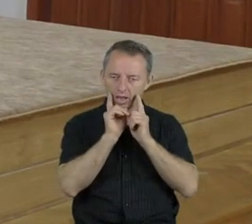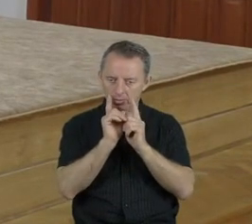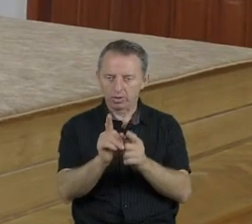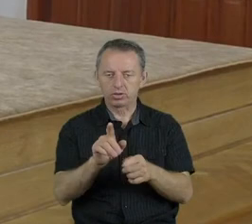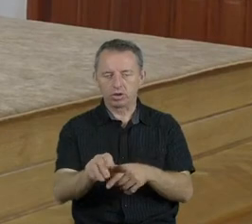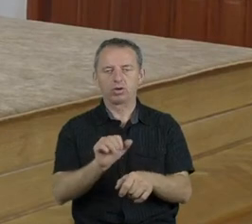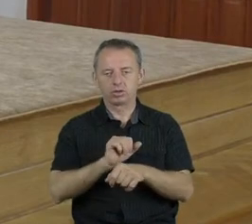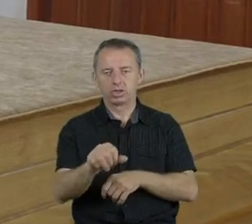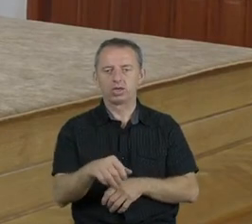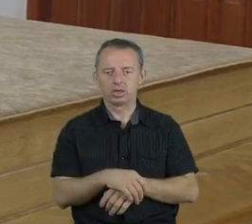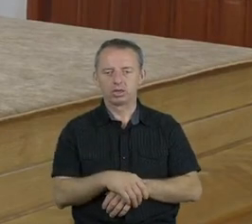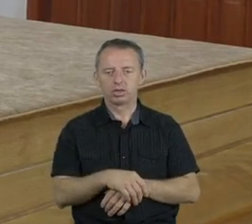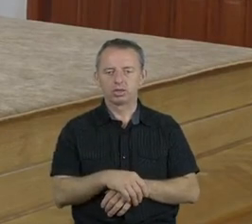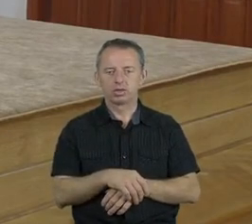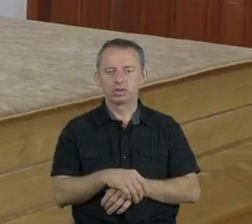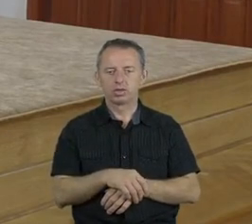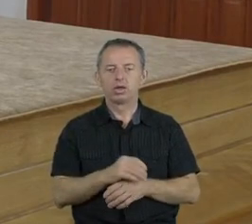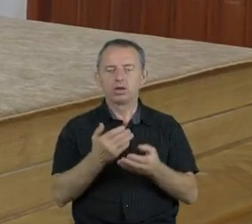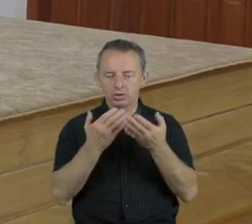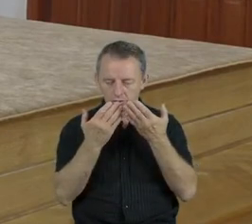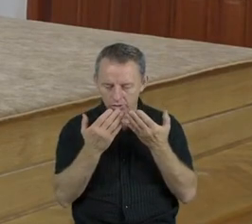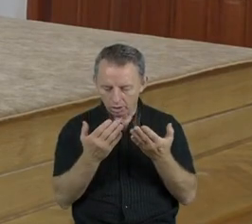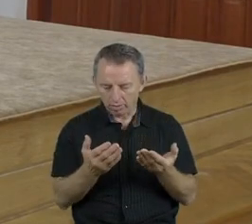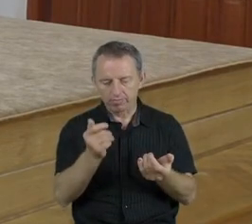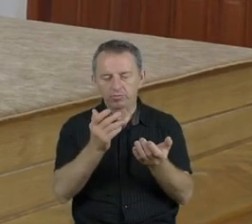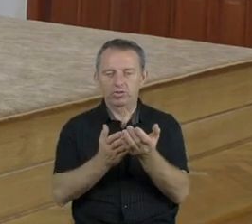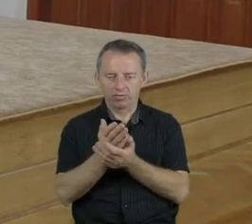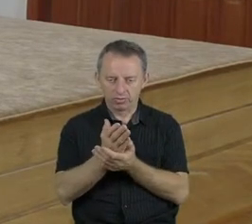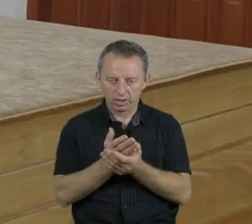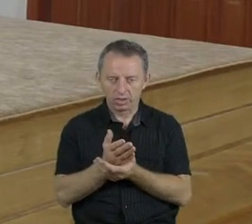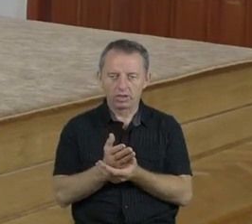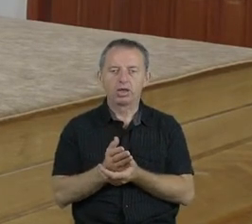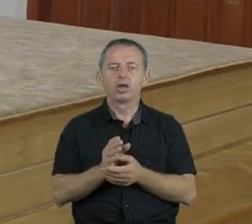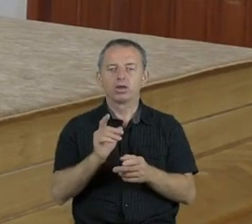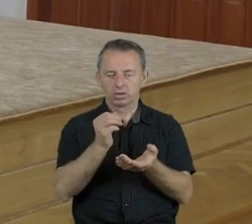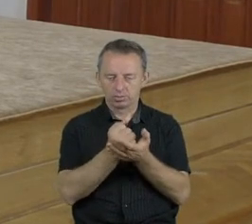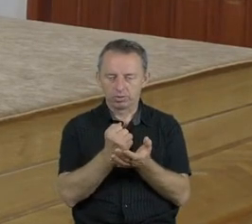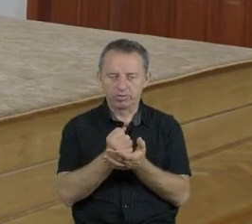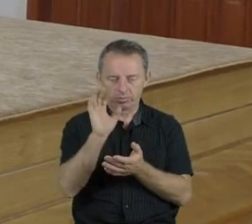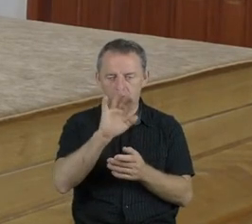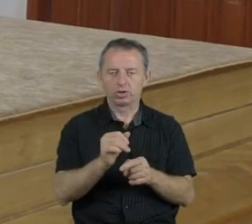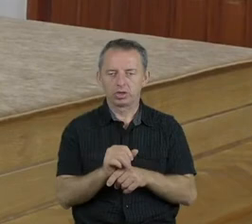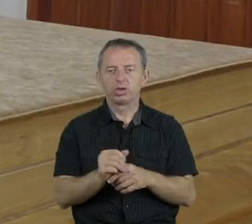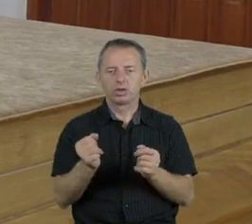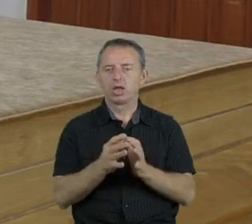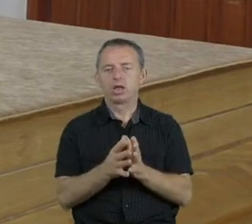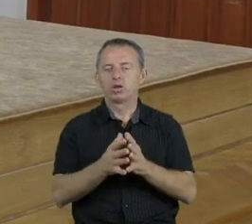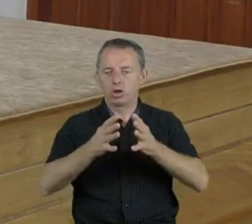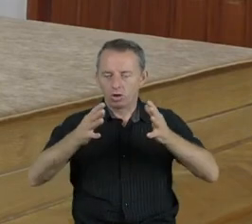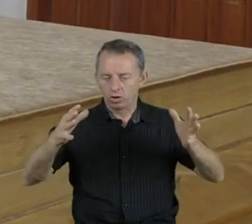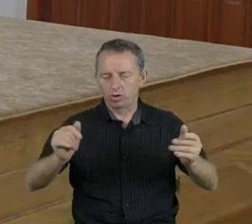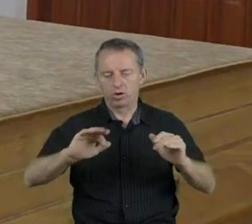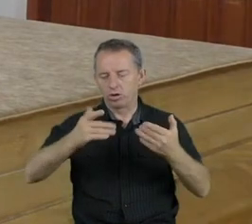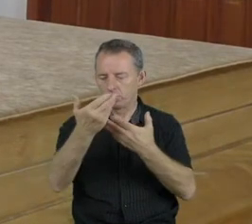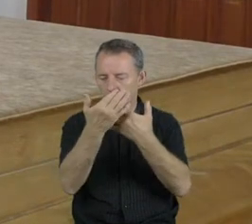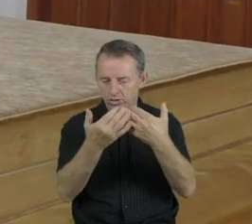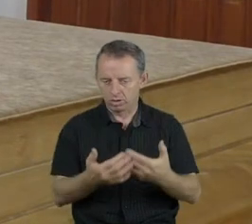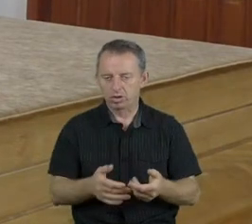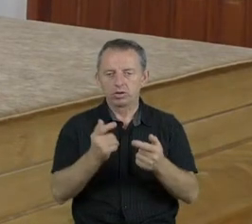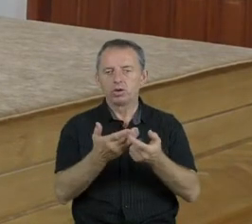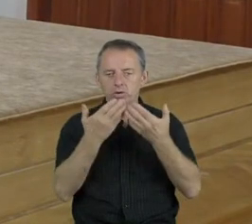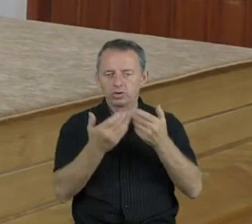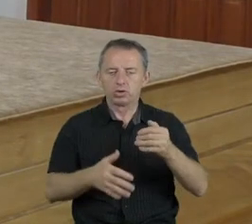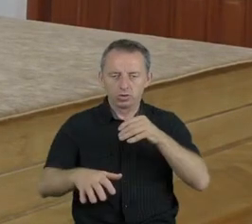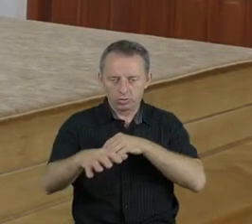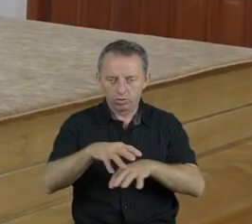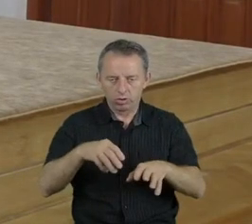już trzeba dziękować i wierzyć, że moc Boża jest naprawdę nieograniczona. Bo my to w mocy Ducha Świętego